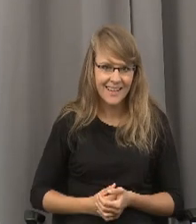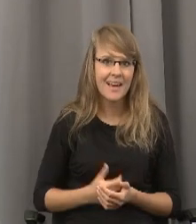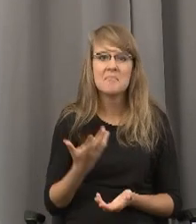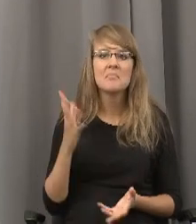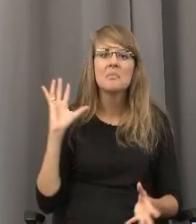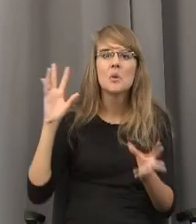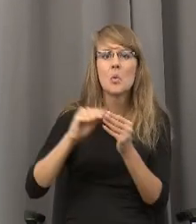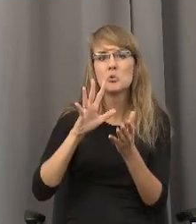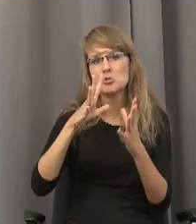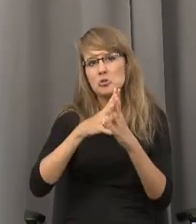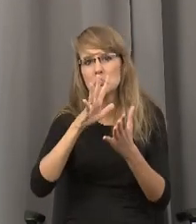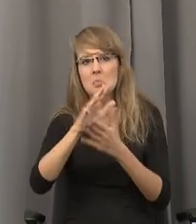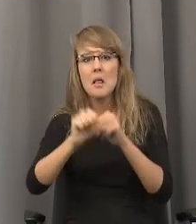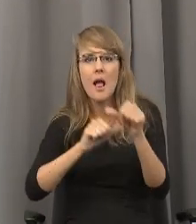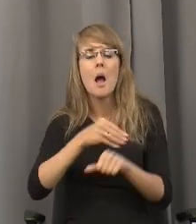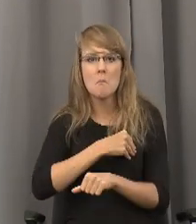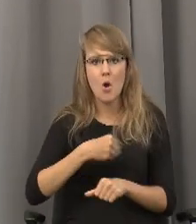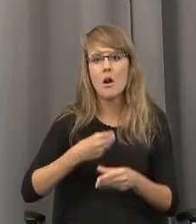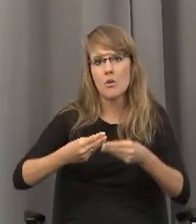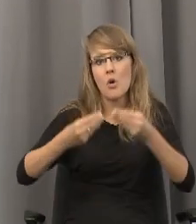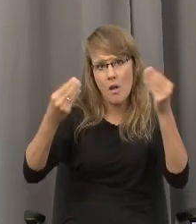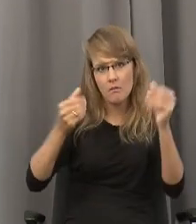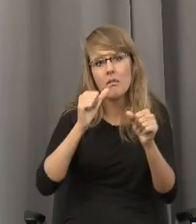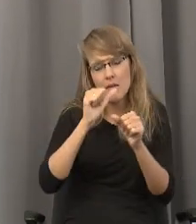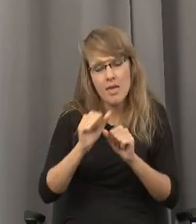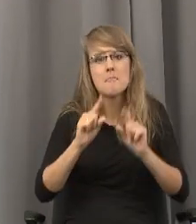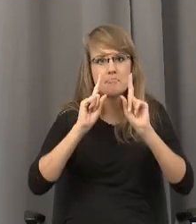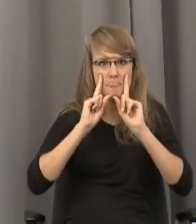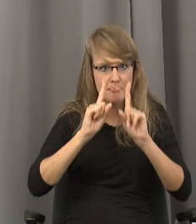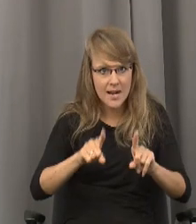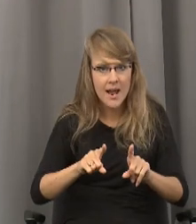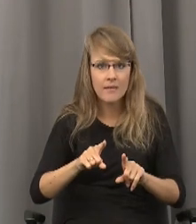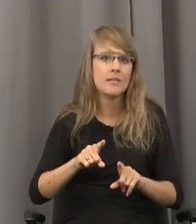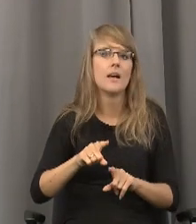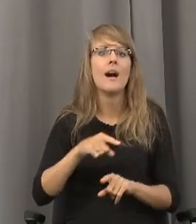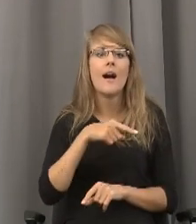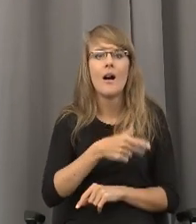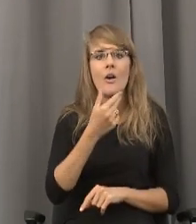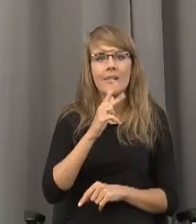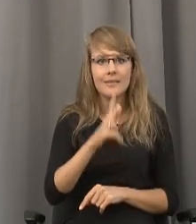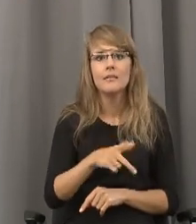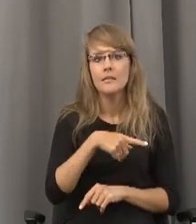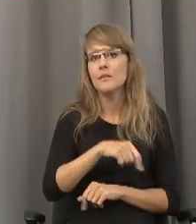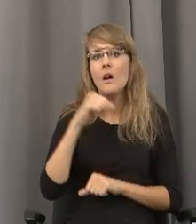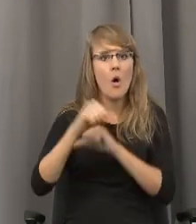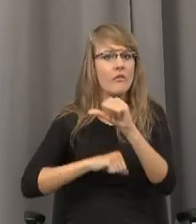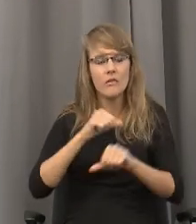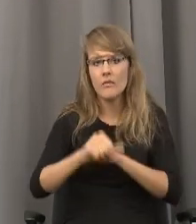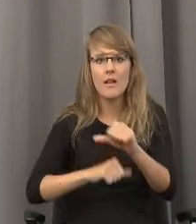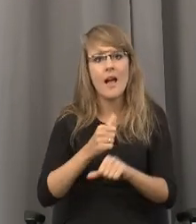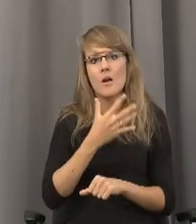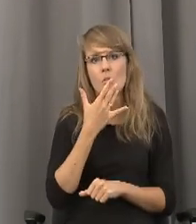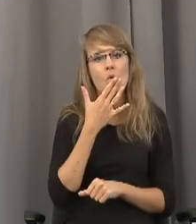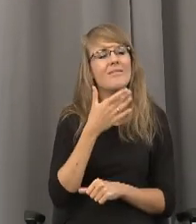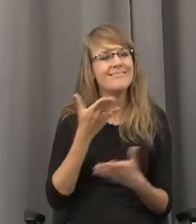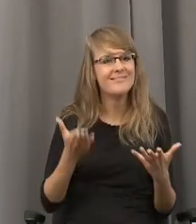w ostatnich 10-15 latach, to jest wszystko prawda. Najwyższa Izba Kontroli jest tą instytucją, która od wielu lat konsekwentnie mówi, niech ten